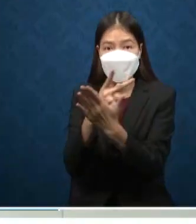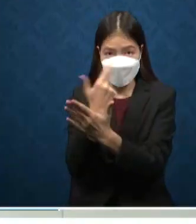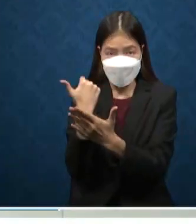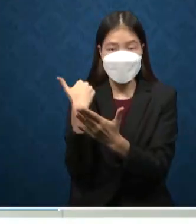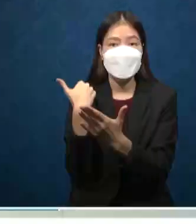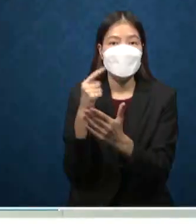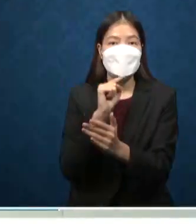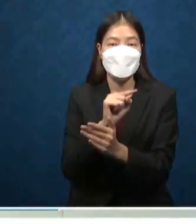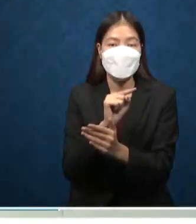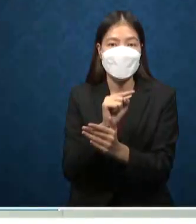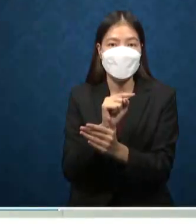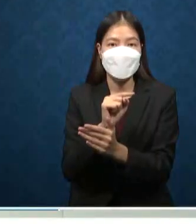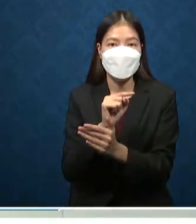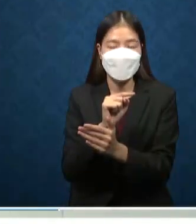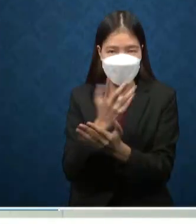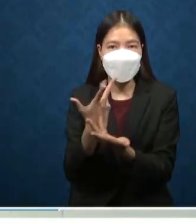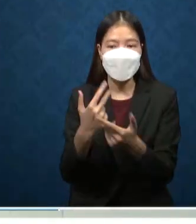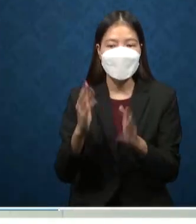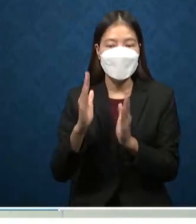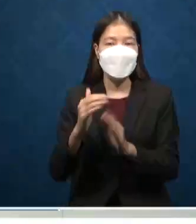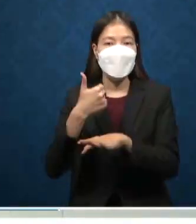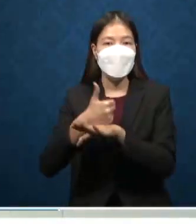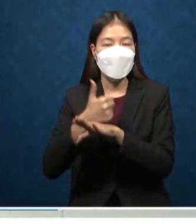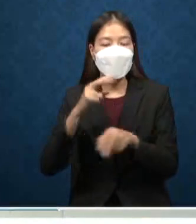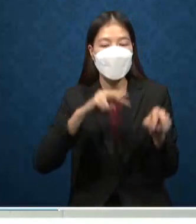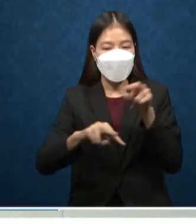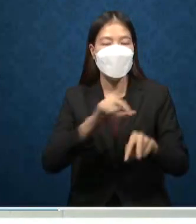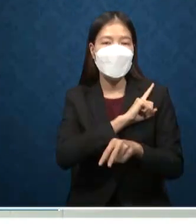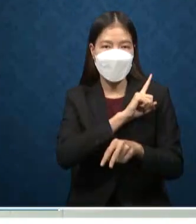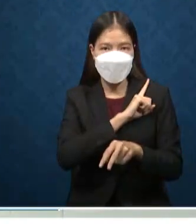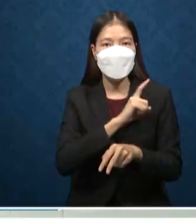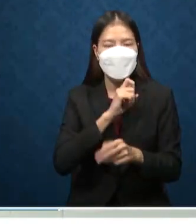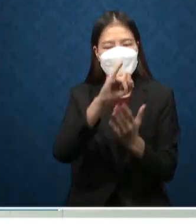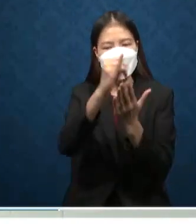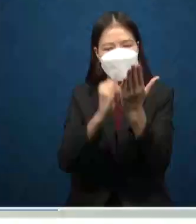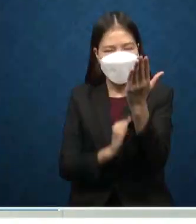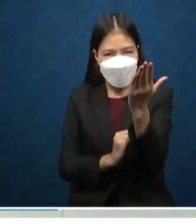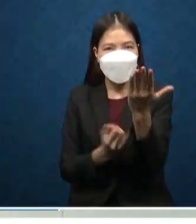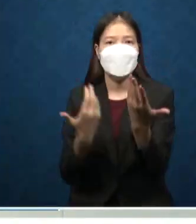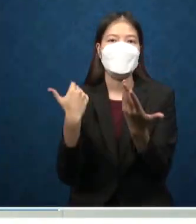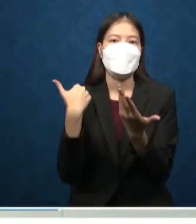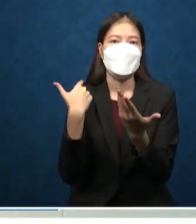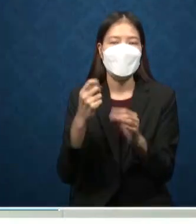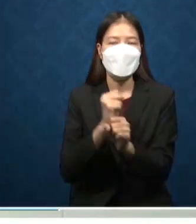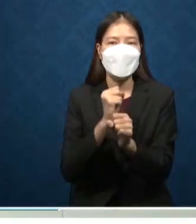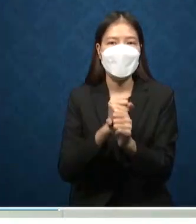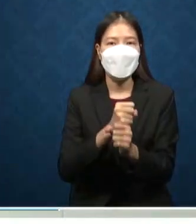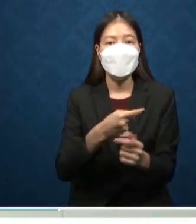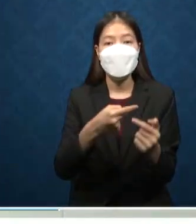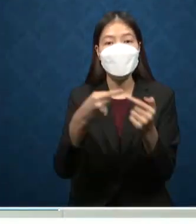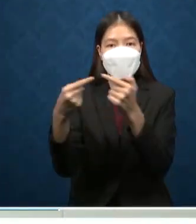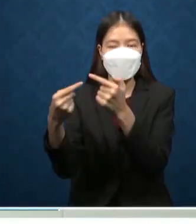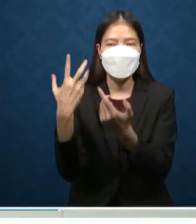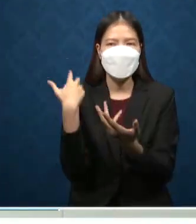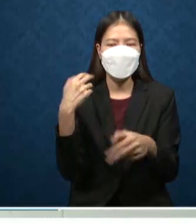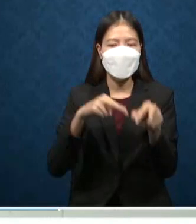ท่านนวรัตน์ได้ดูแลอยู่บางส่วนแล้วด้วยแล้วก็ในหลายจังหวัดอันจะเป็นอีกพาร์ทที่ตามมาคือการดูแลคนเร่ร่อน